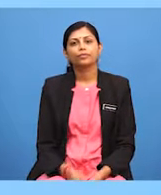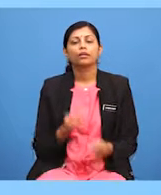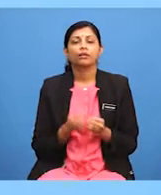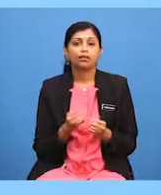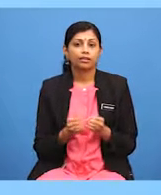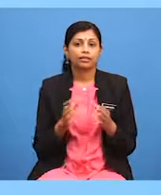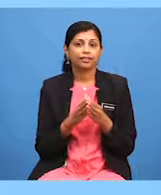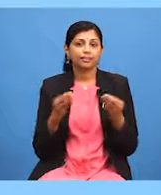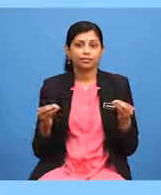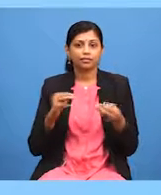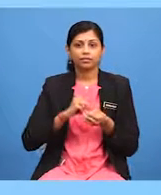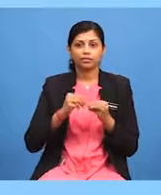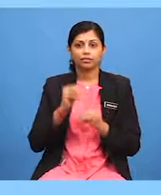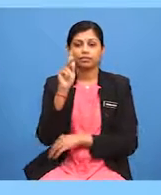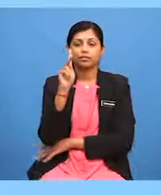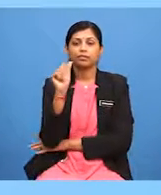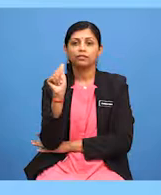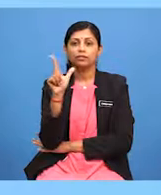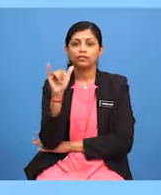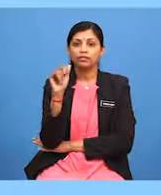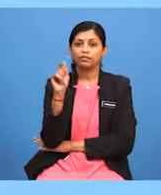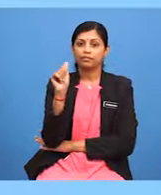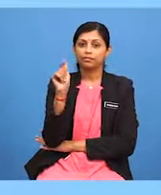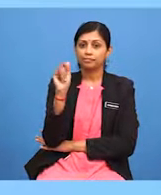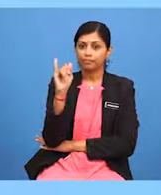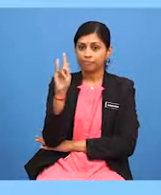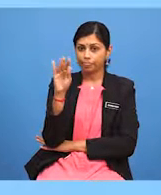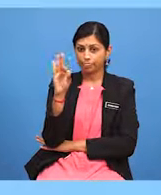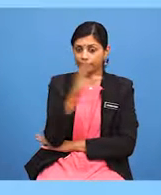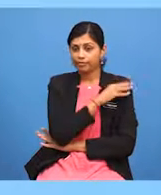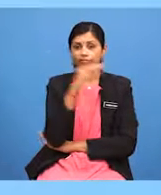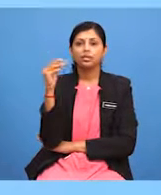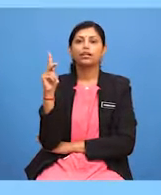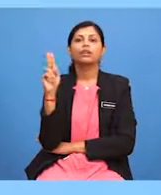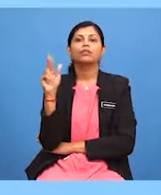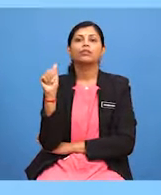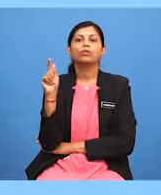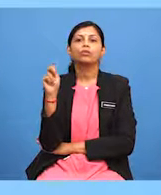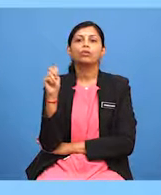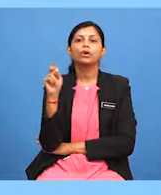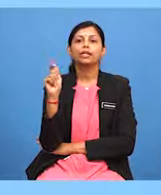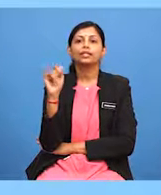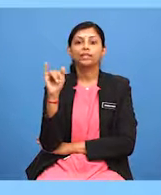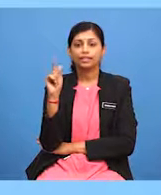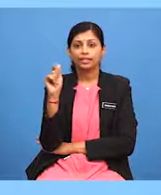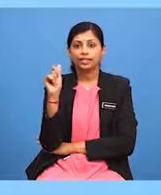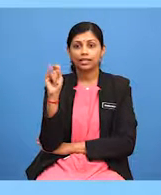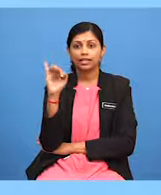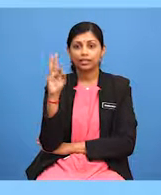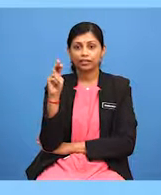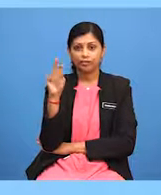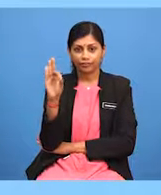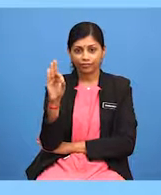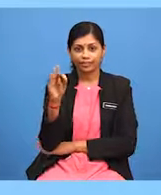terakhir, menyelesaikan masalah kualitatif dan kuantitatif yang melibatkan